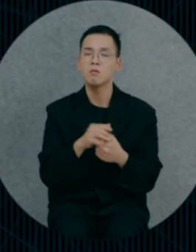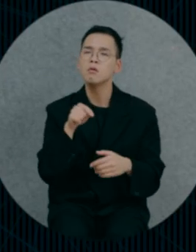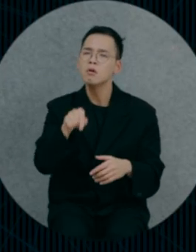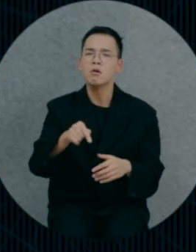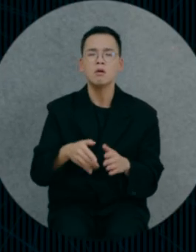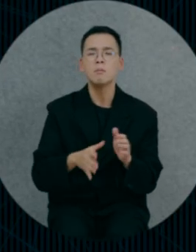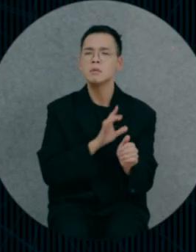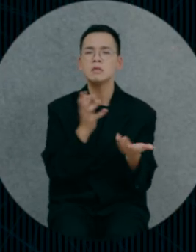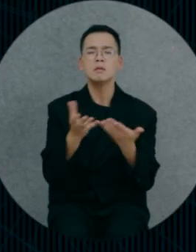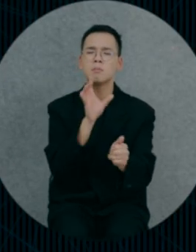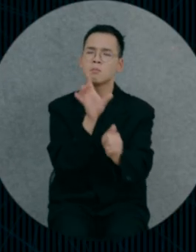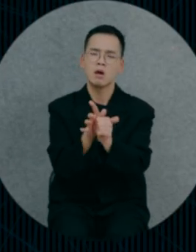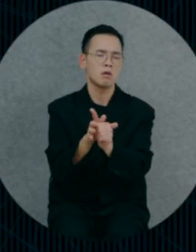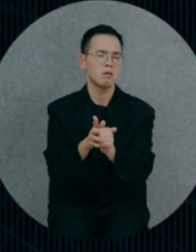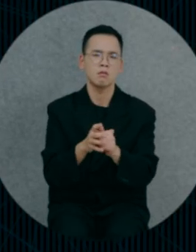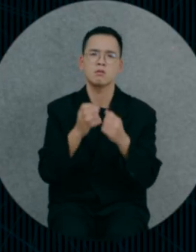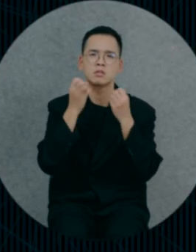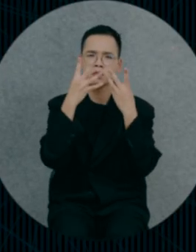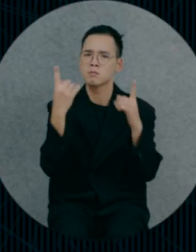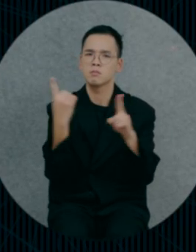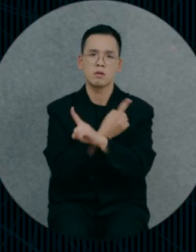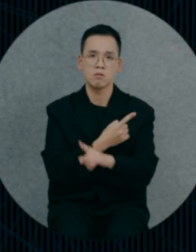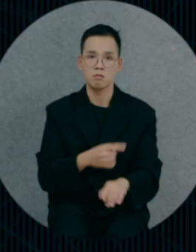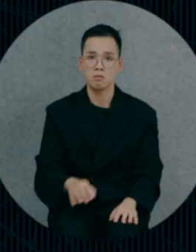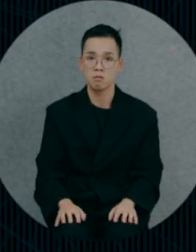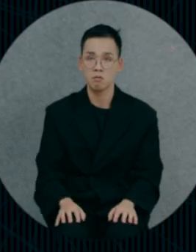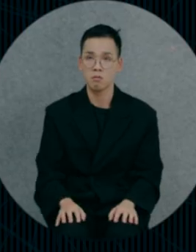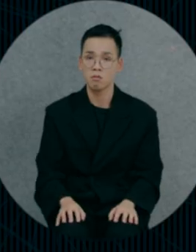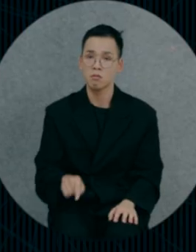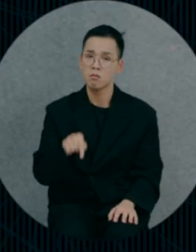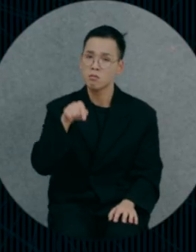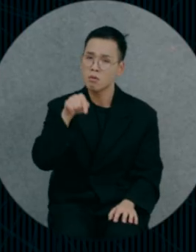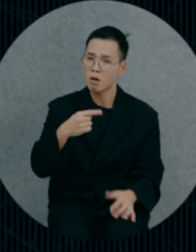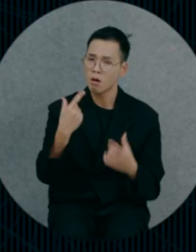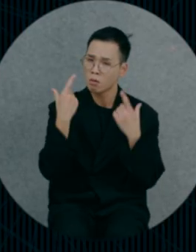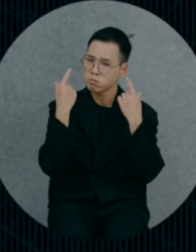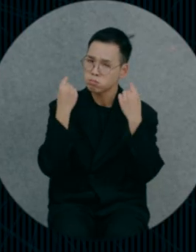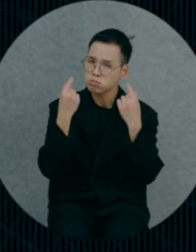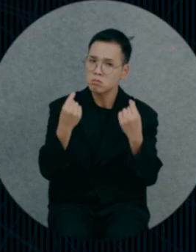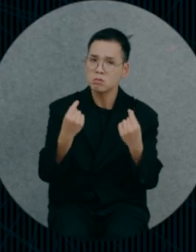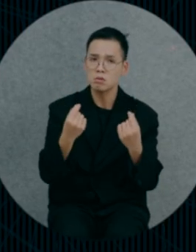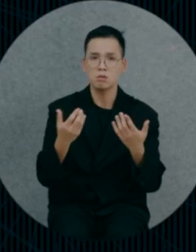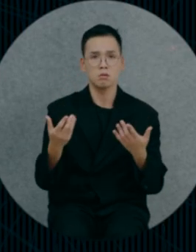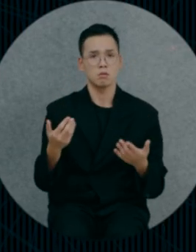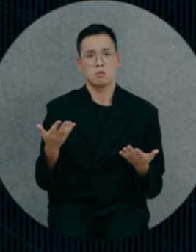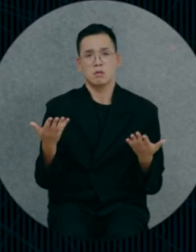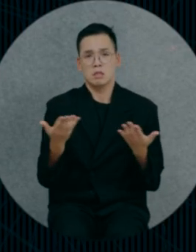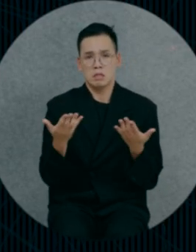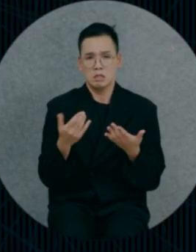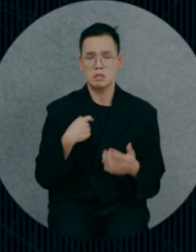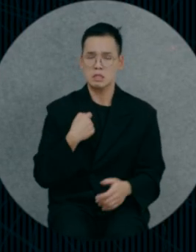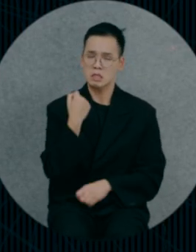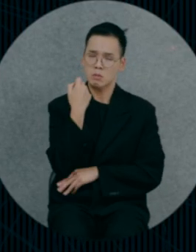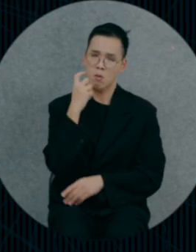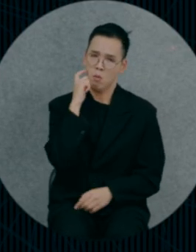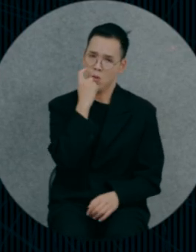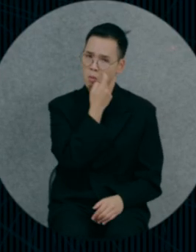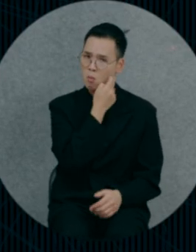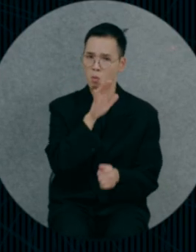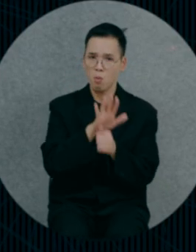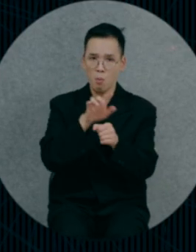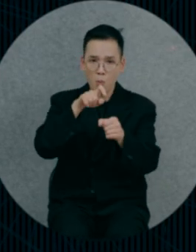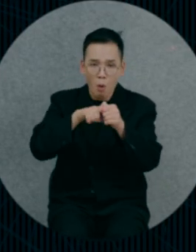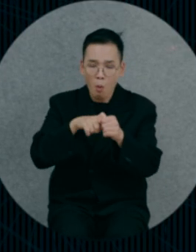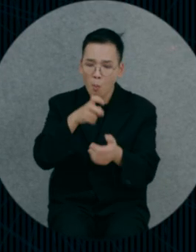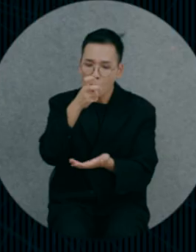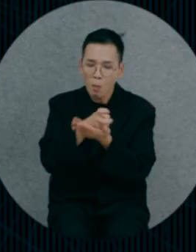운영의 주무부처를 조정할 것, 제도 운영의 일관성과 지속성을 담보하고 근로자의 기본적 권리 보장을